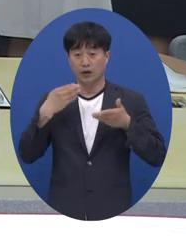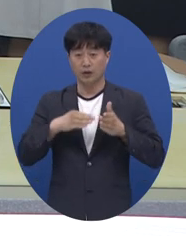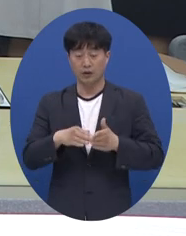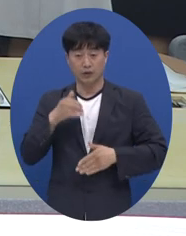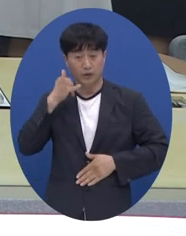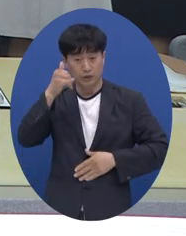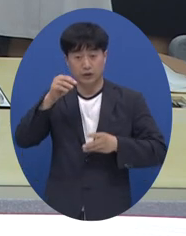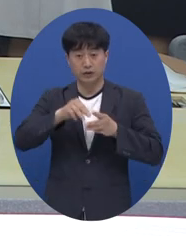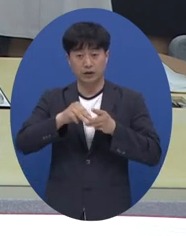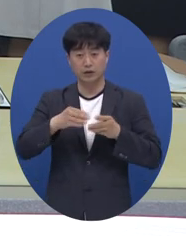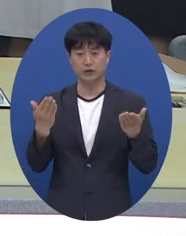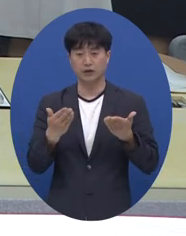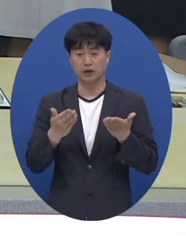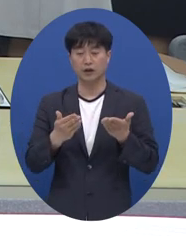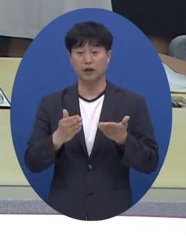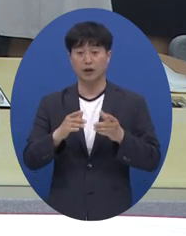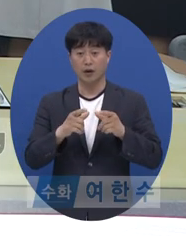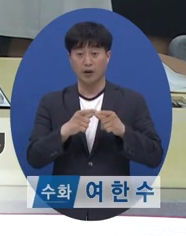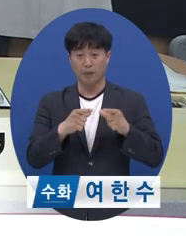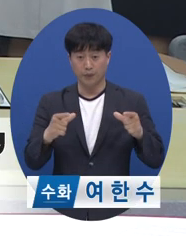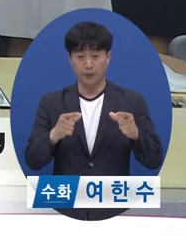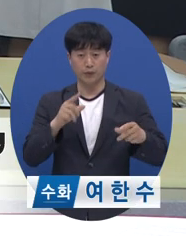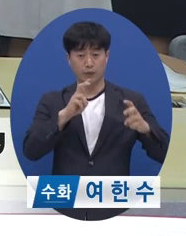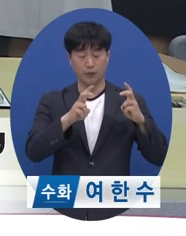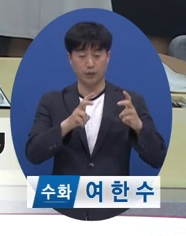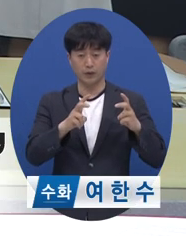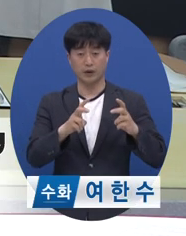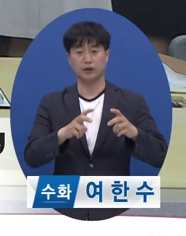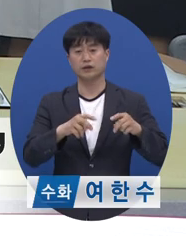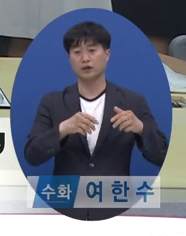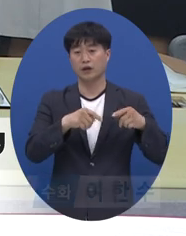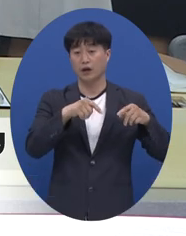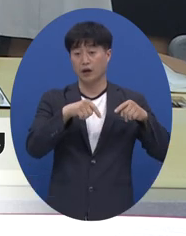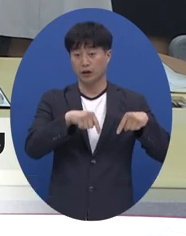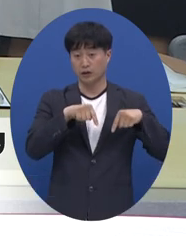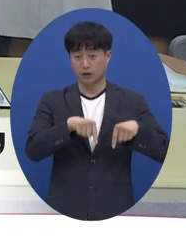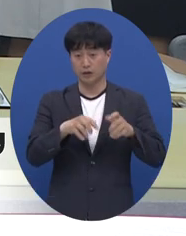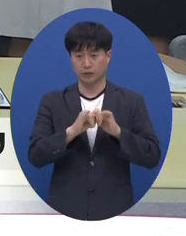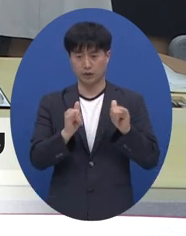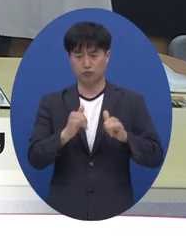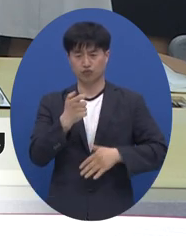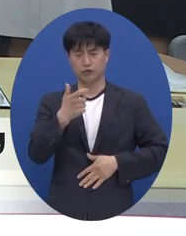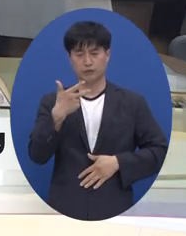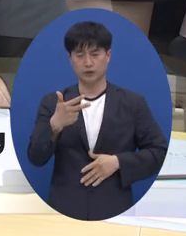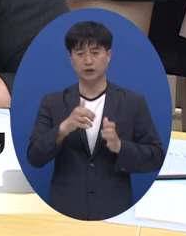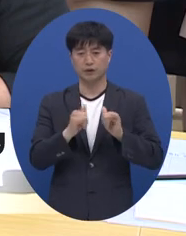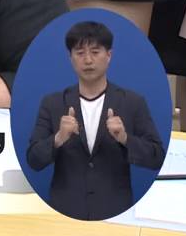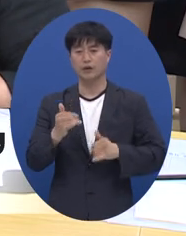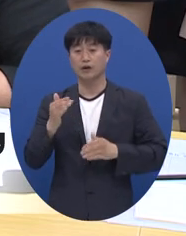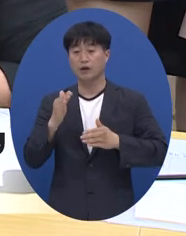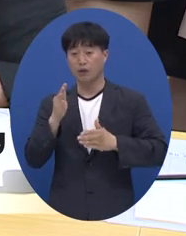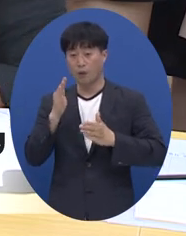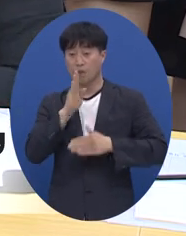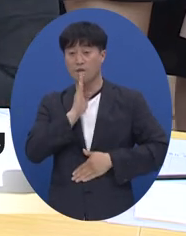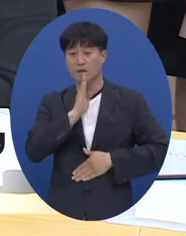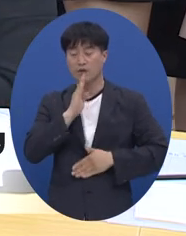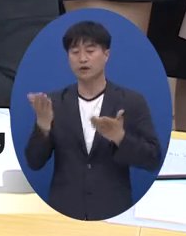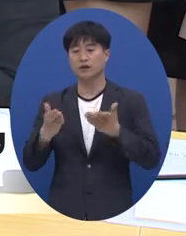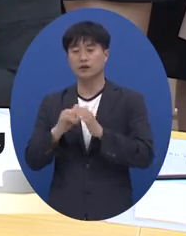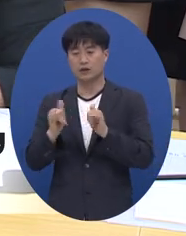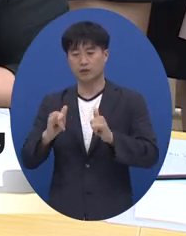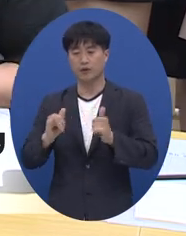경의로 콜센터에서 근무하는 민간위탁 업체 소속 상담사 67명이 정규직으로 전환 됐습니다